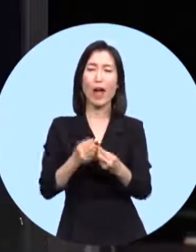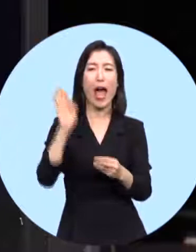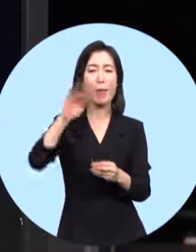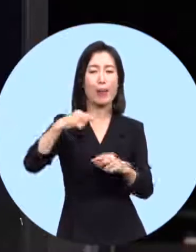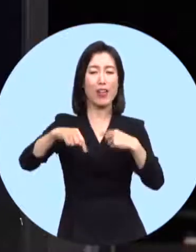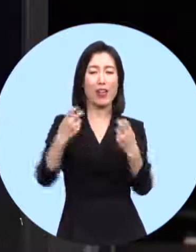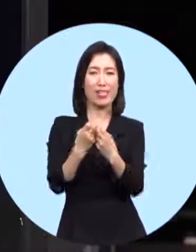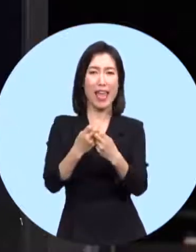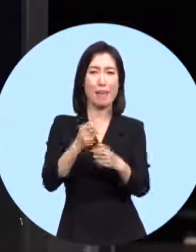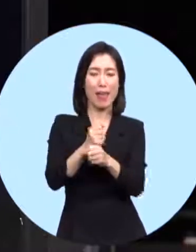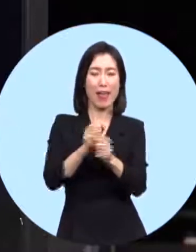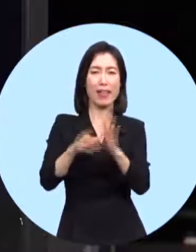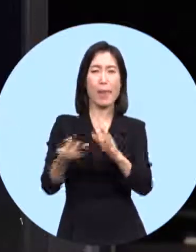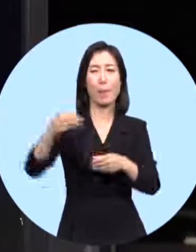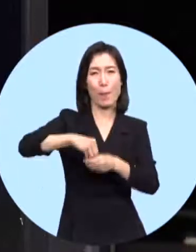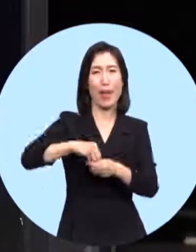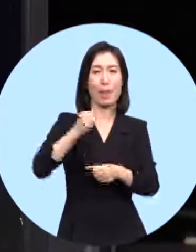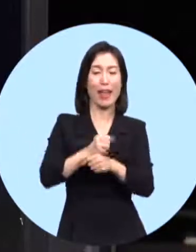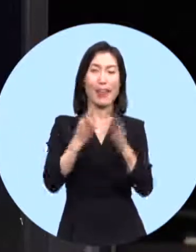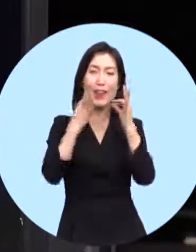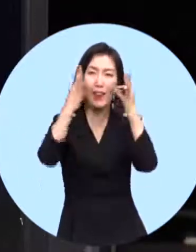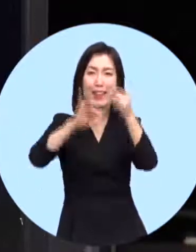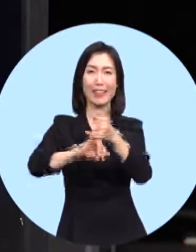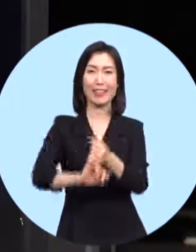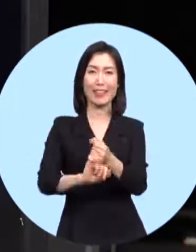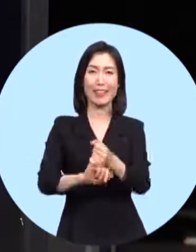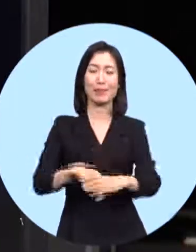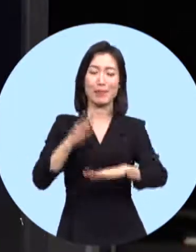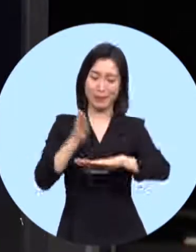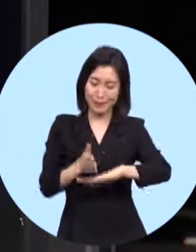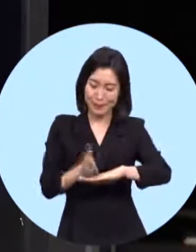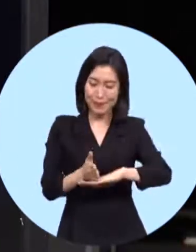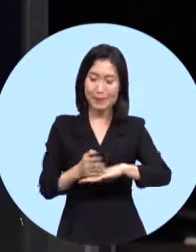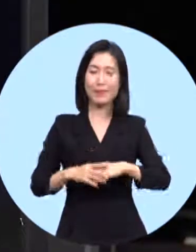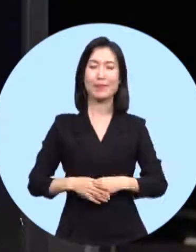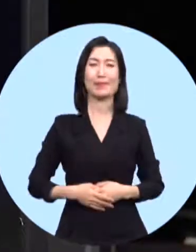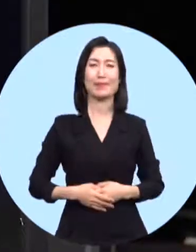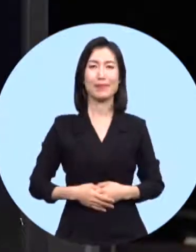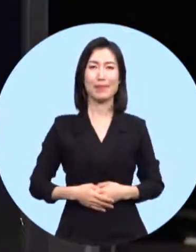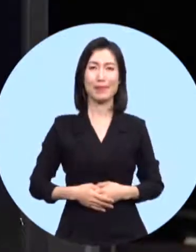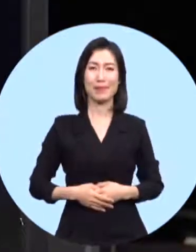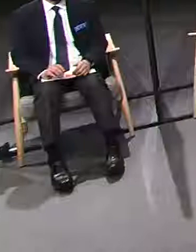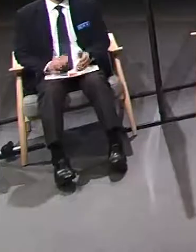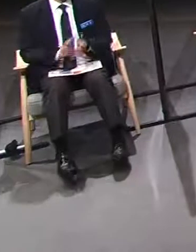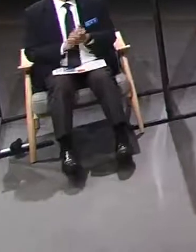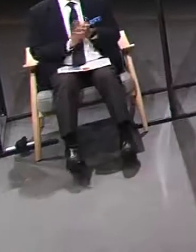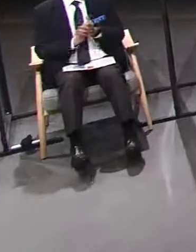평생교육 정책에 반영될 수 있도록 노력하겠습니다. 고맙습니다.